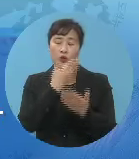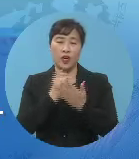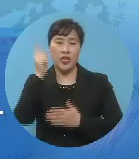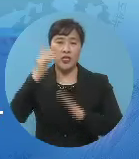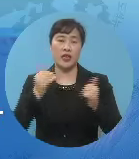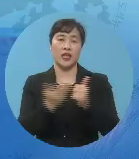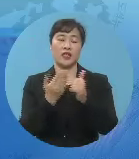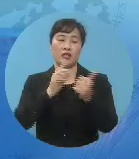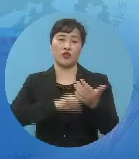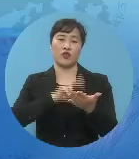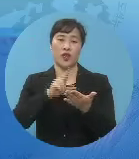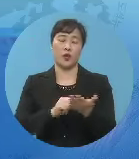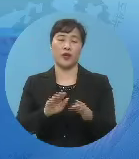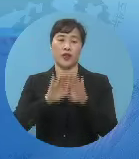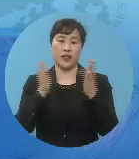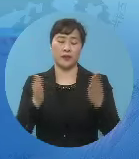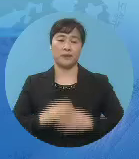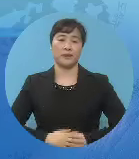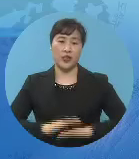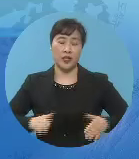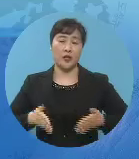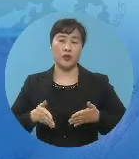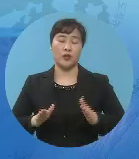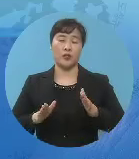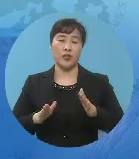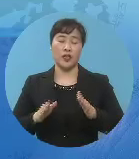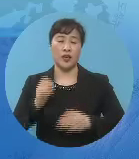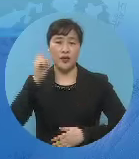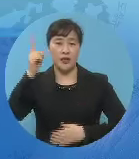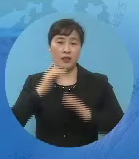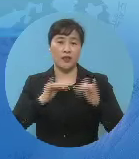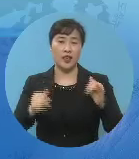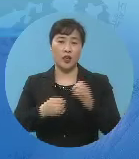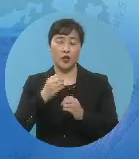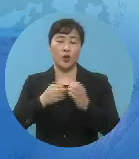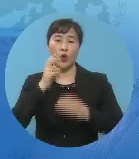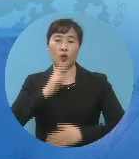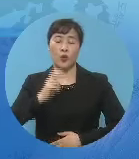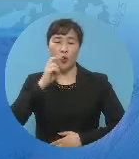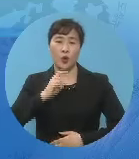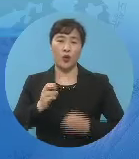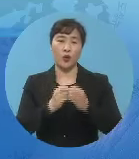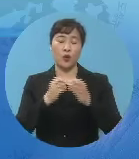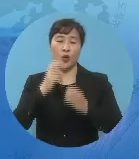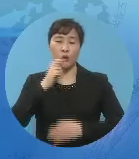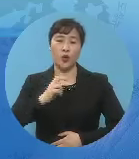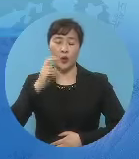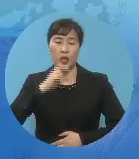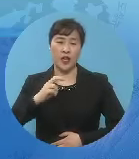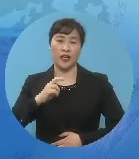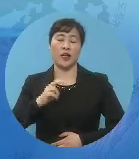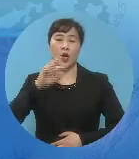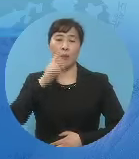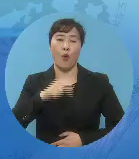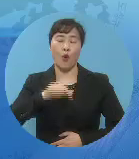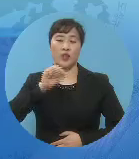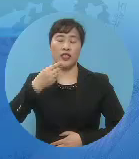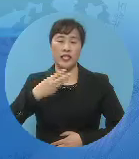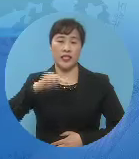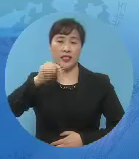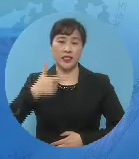주제로 진행됩니다. 전남 출신의 천재 동요 작가 목일신 선생을 기리는 제9회 목일신